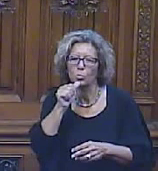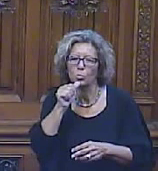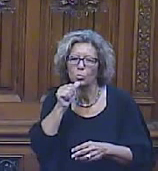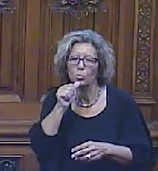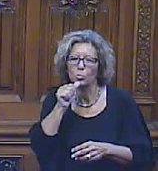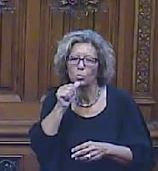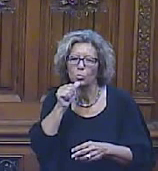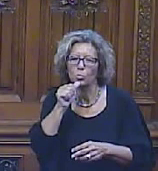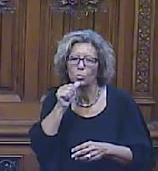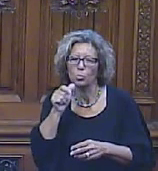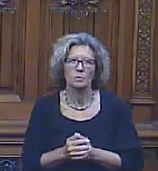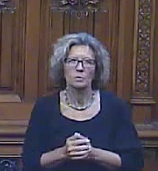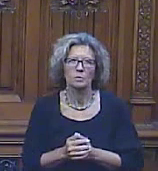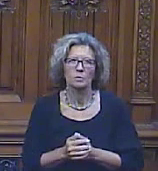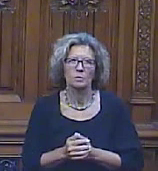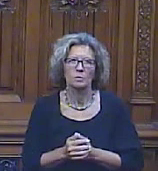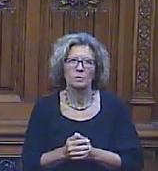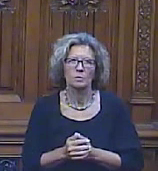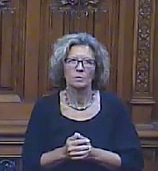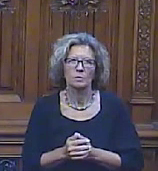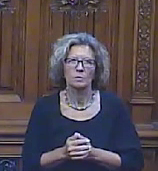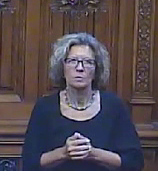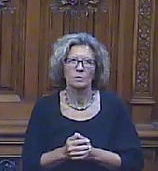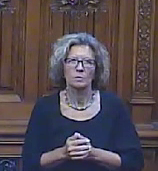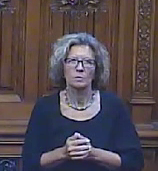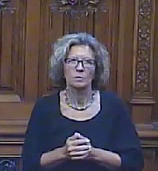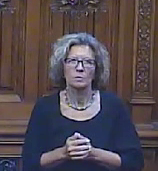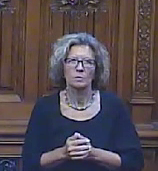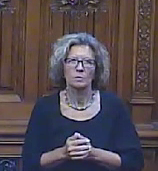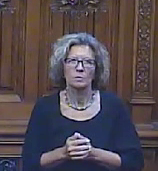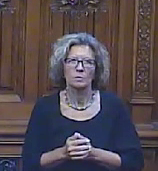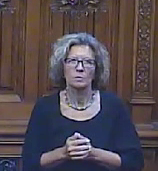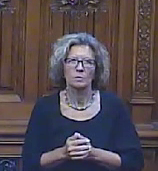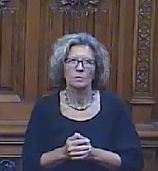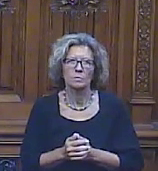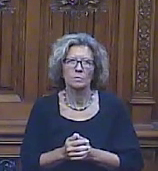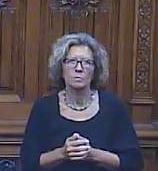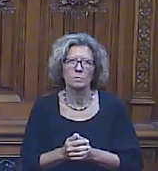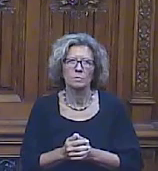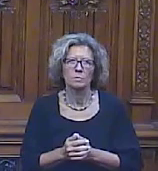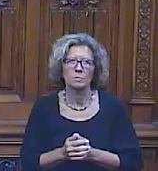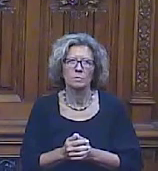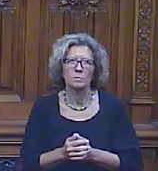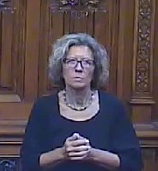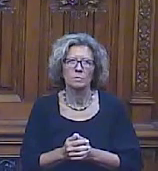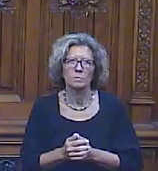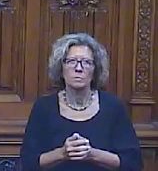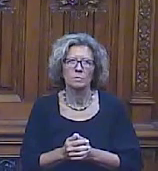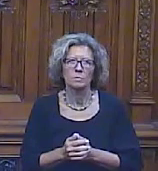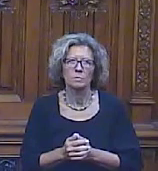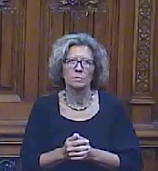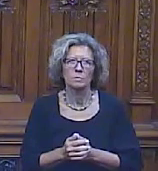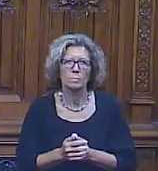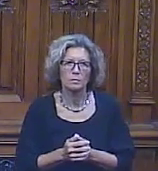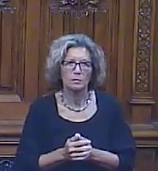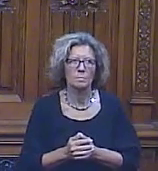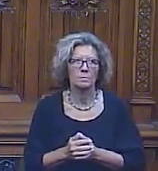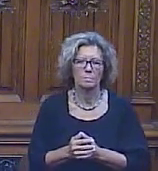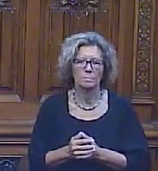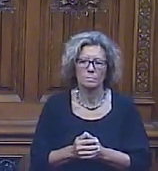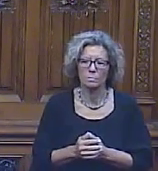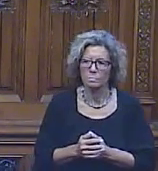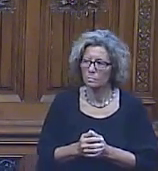wohl nicht feststellen. Wien ist davon vom Aufblühen entfernt, meine Damen. Ich